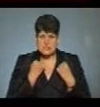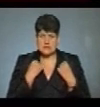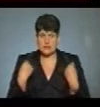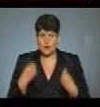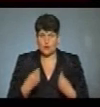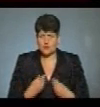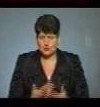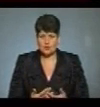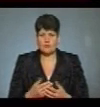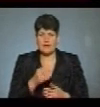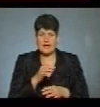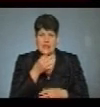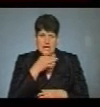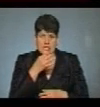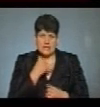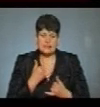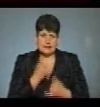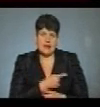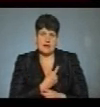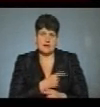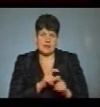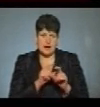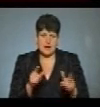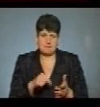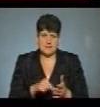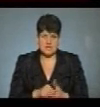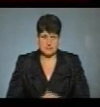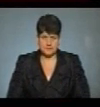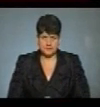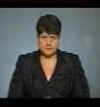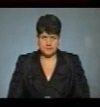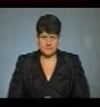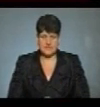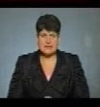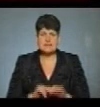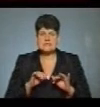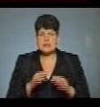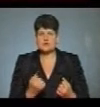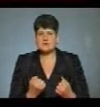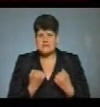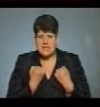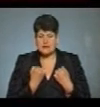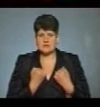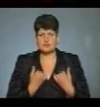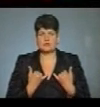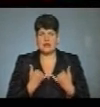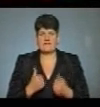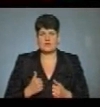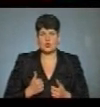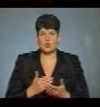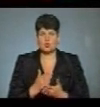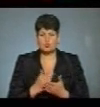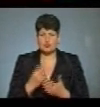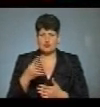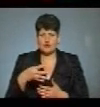та ліки для лікарень міста, повідомив Орест Павлійський. Засоби захисту для боротьби з коронавірусом для військовослужбовців